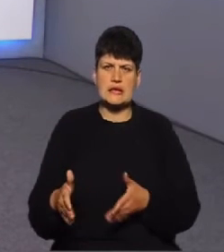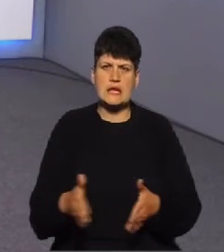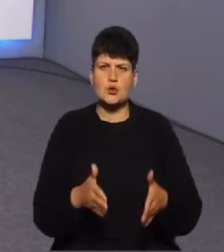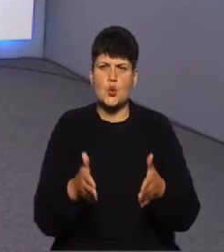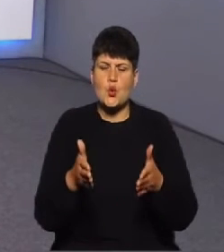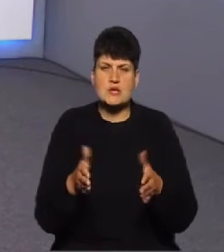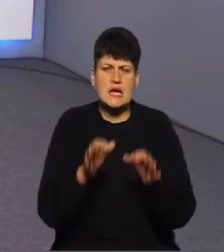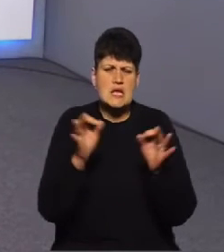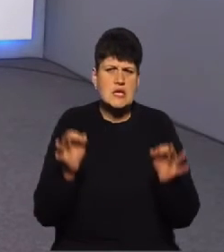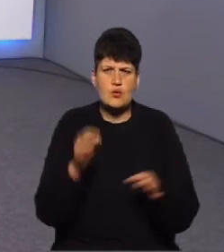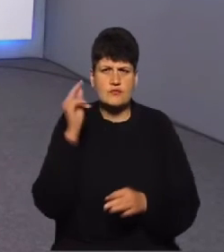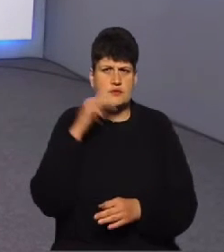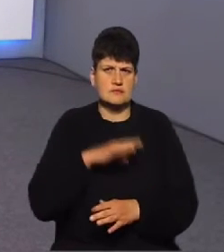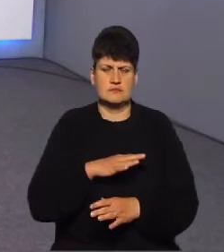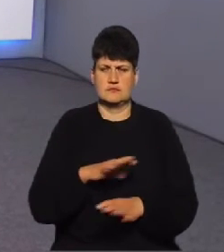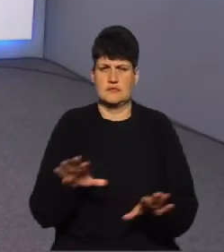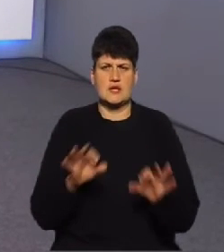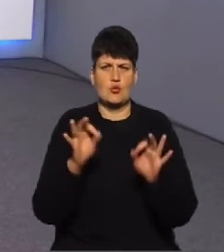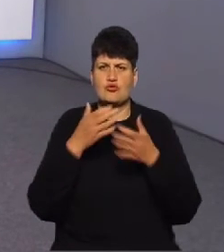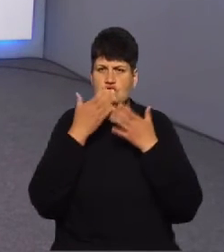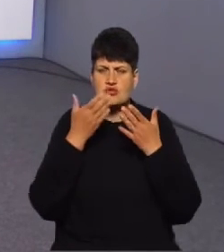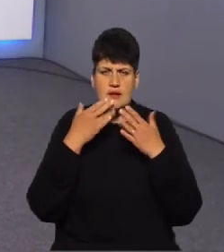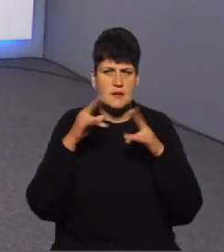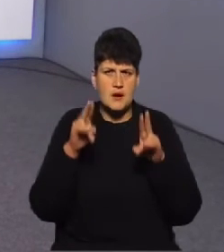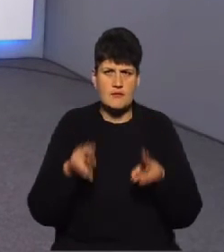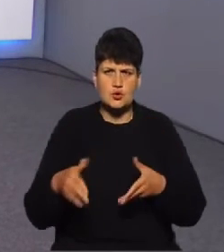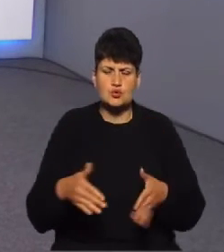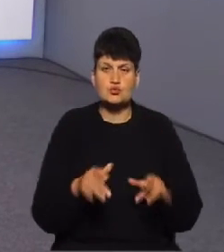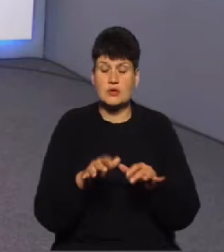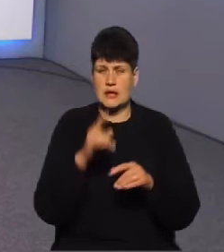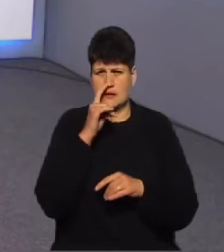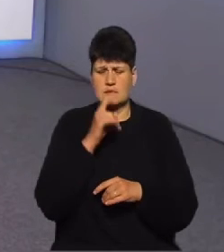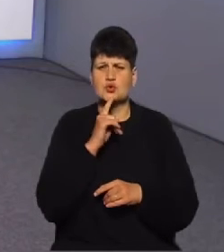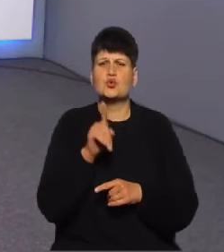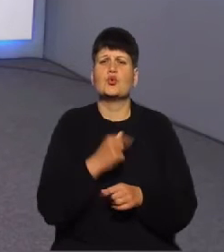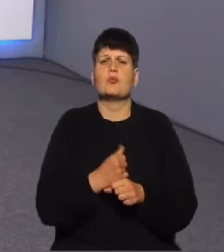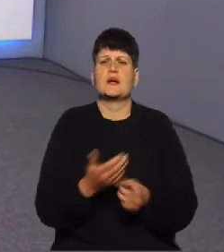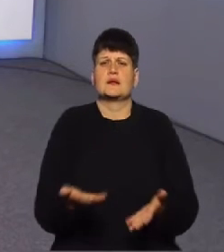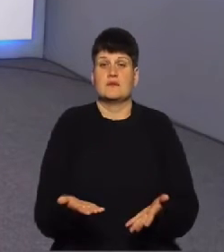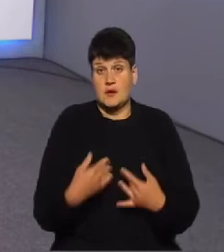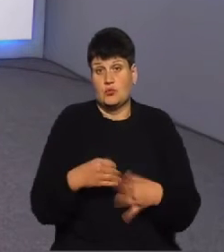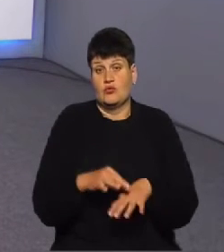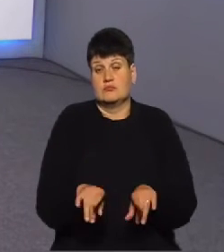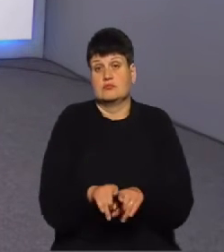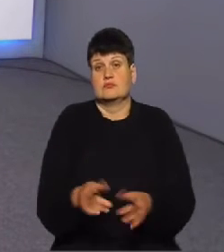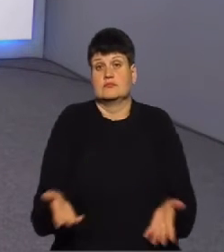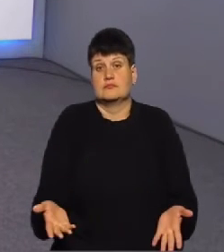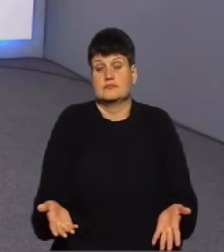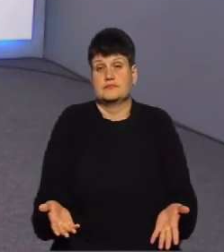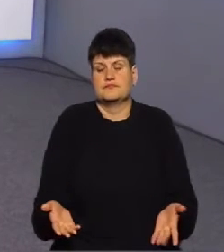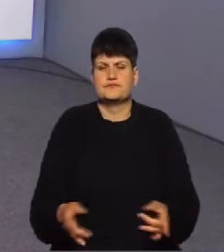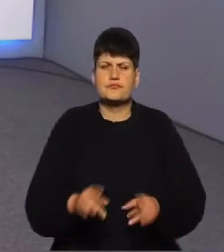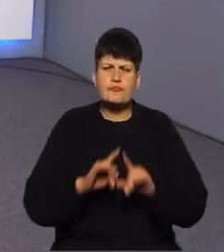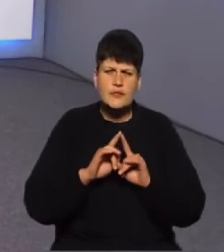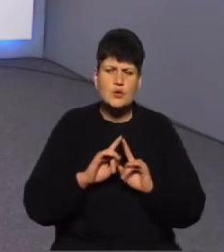не вчилася, ніколи не читала правила дорожнього руху і не розуміє, що вона має робити. Тобто, відповідно, вона себе так і веде. Особливо, якщо говорити